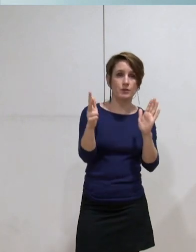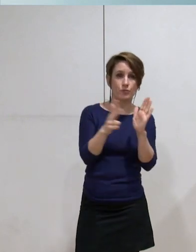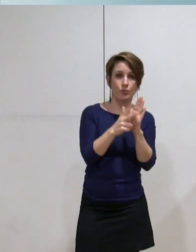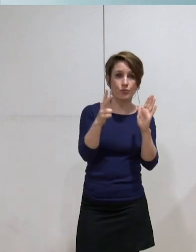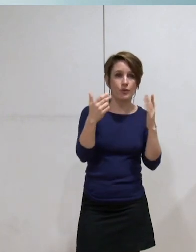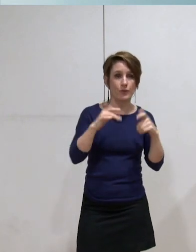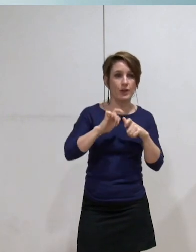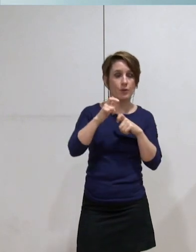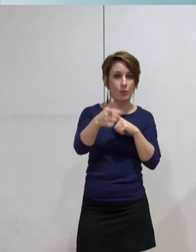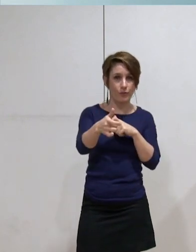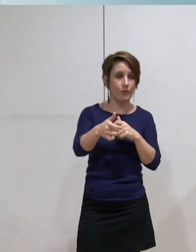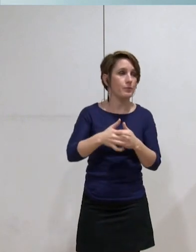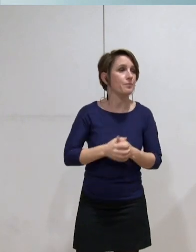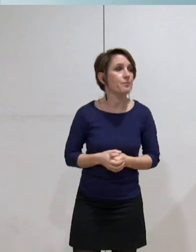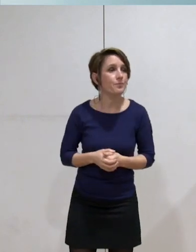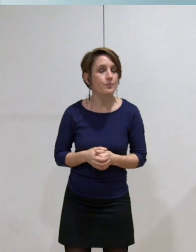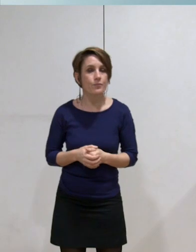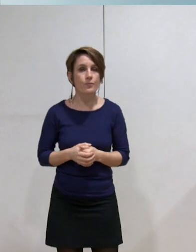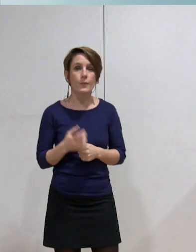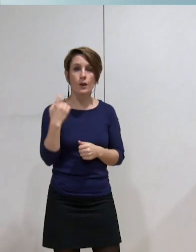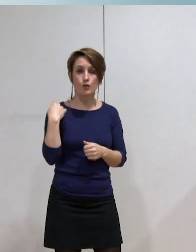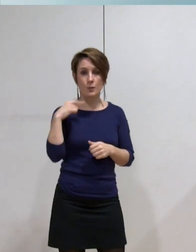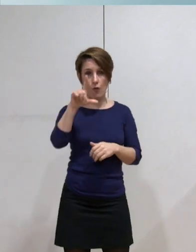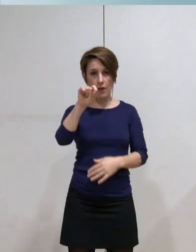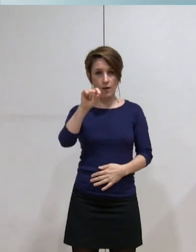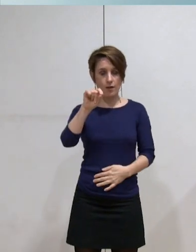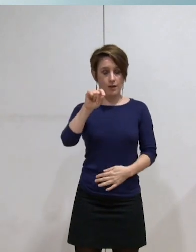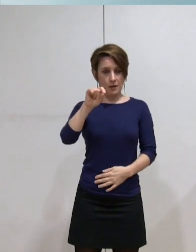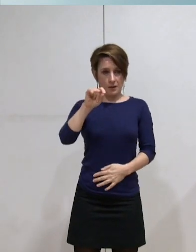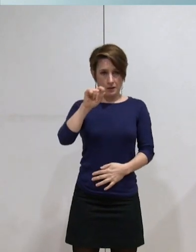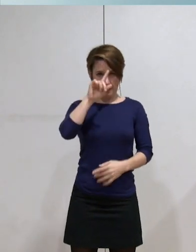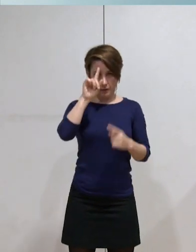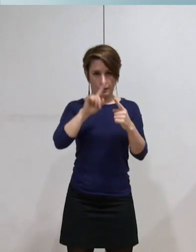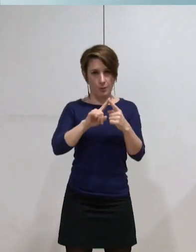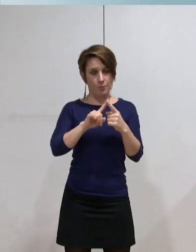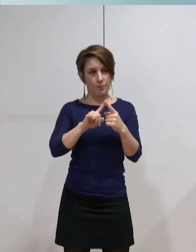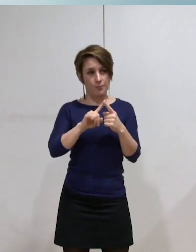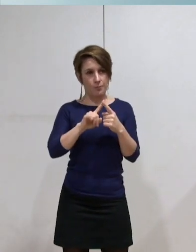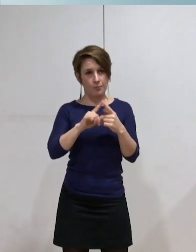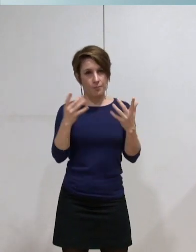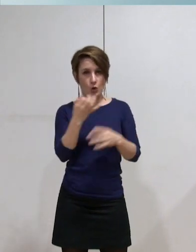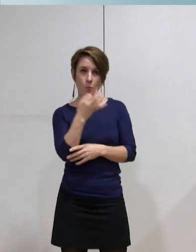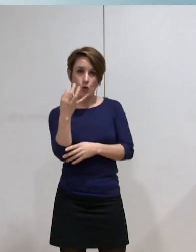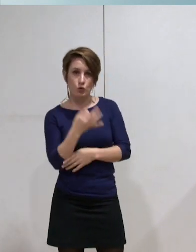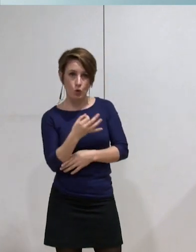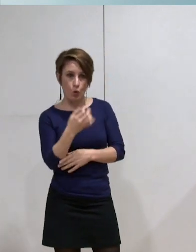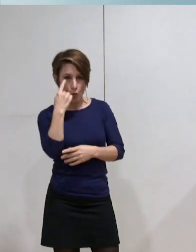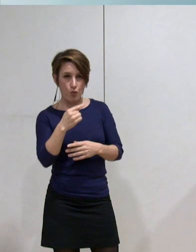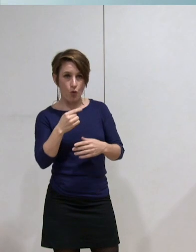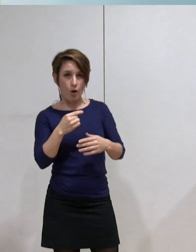19 sur et transformation de poste adopté la délibération numéro 20 porte sur la détermination des taux pour les avancements